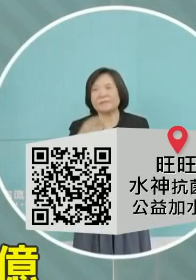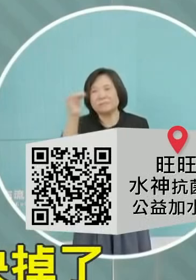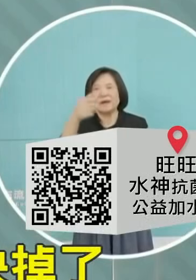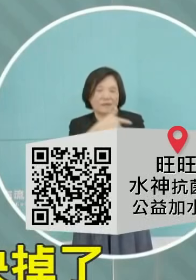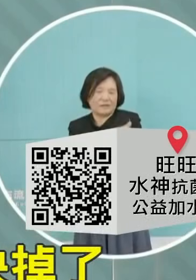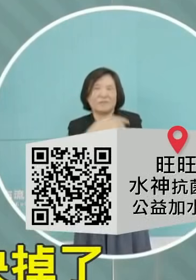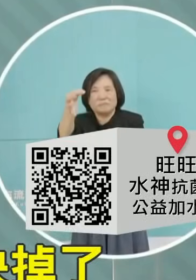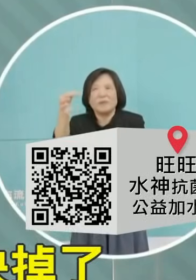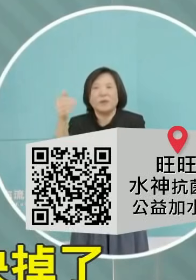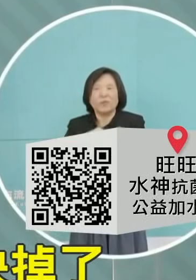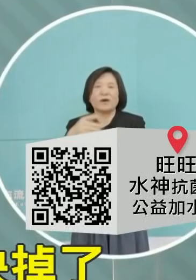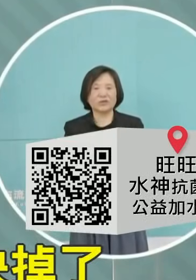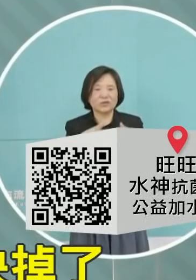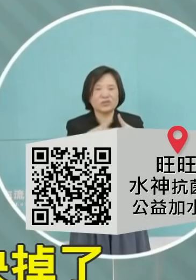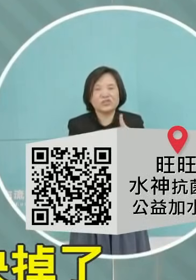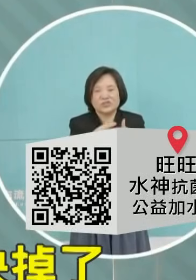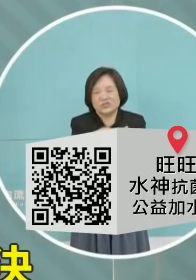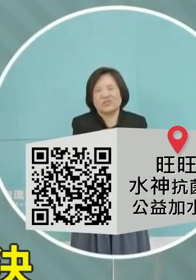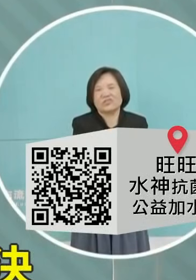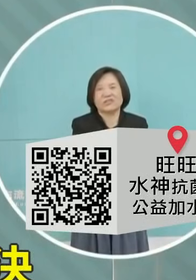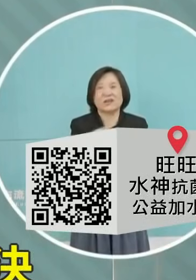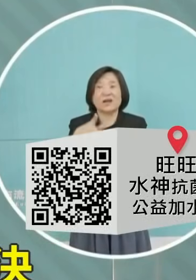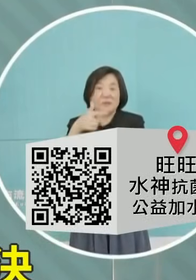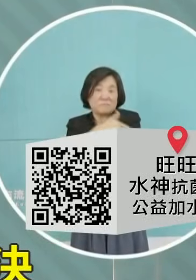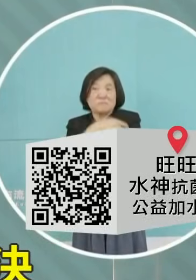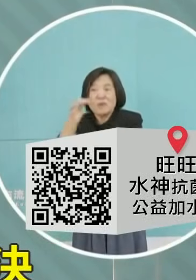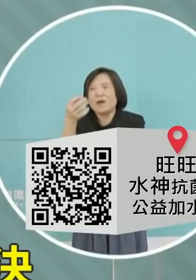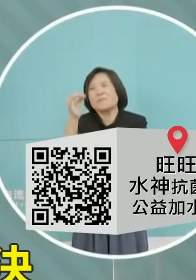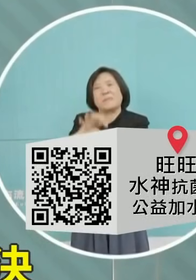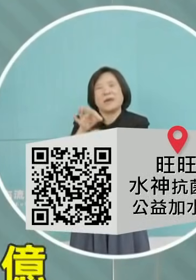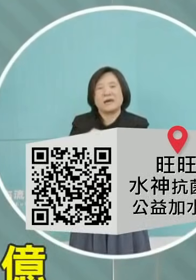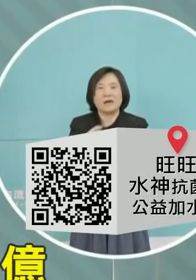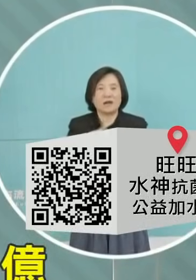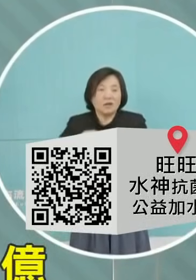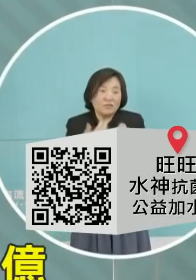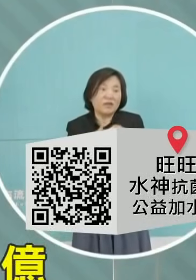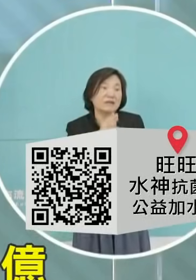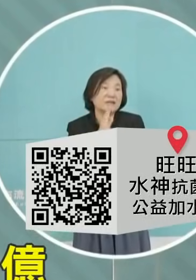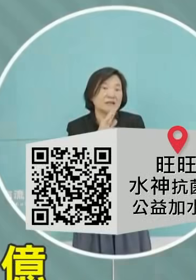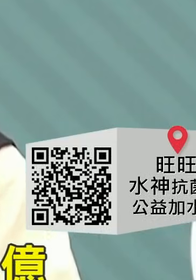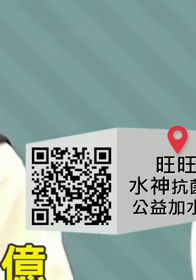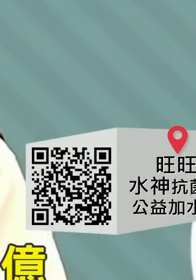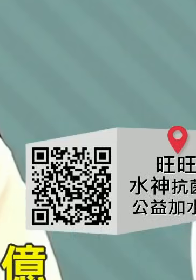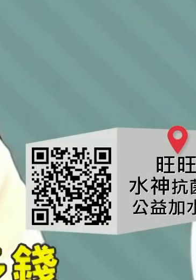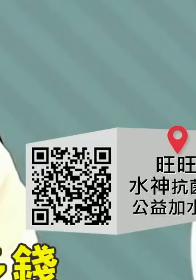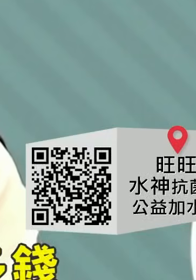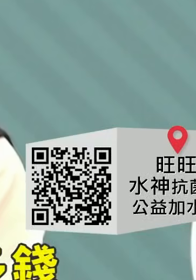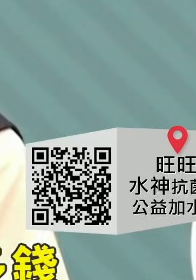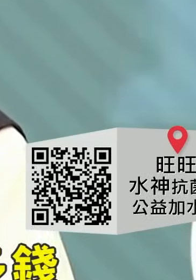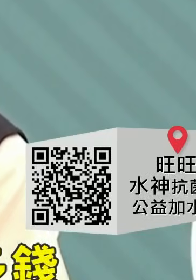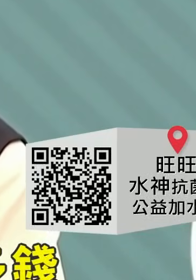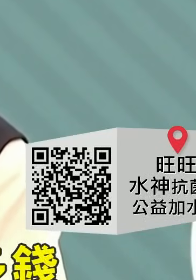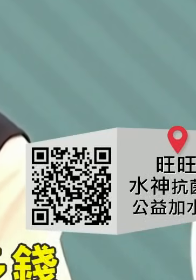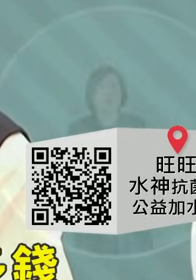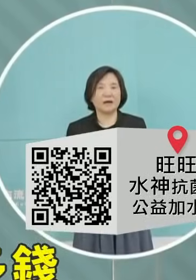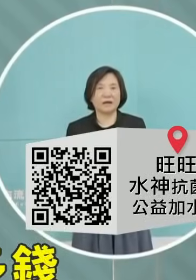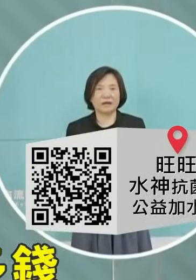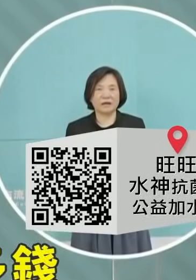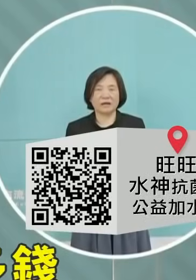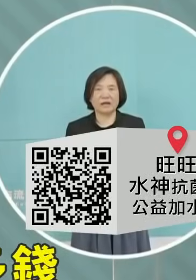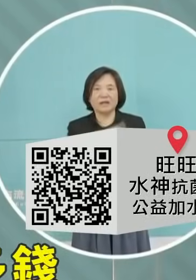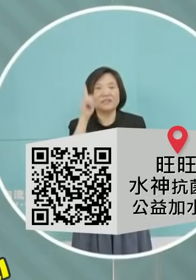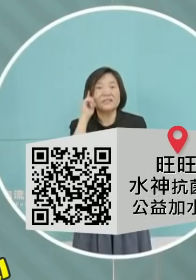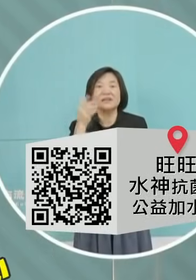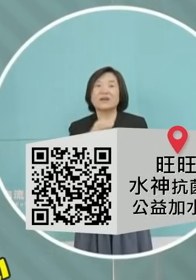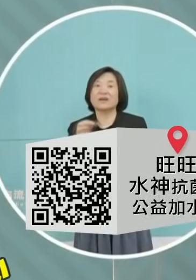疫苗就把这个事情给解决掉。买疫苗解决，你不解决，那再去搞个6000亿，白给我看嘛，变成嘴钱，你知道？